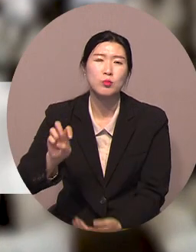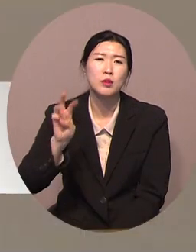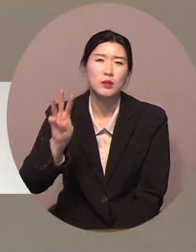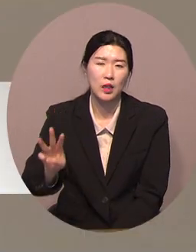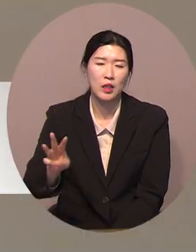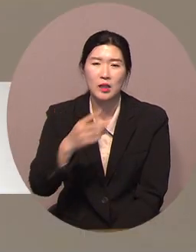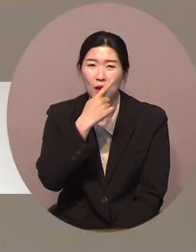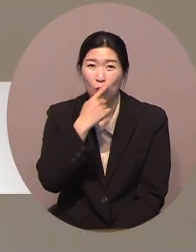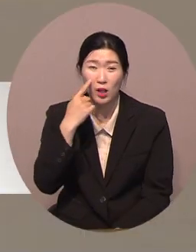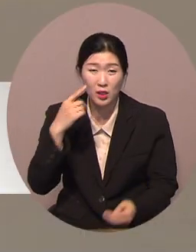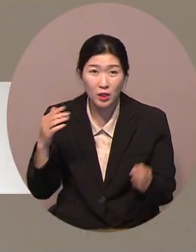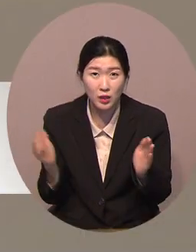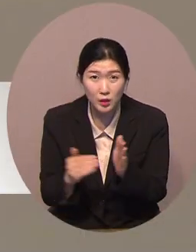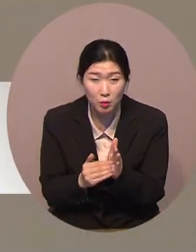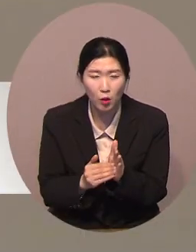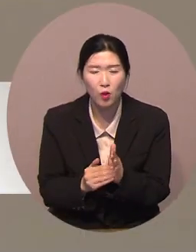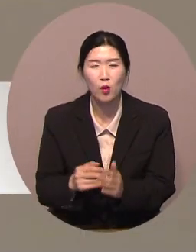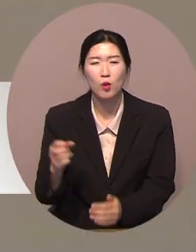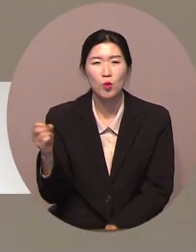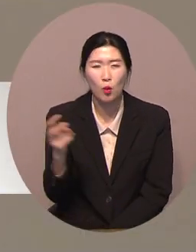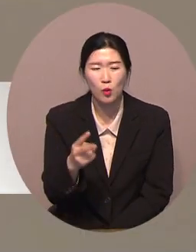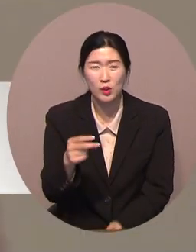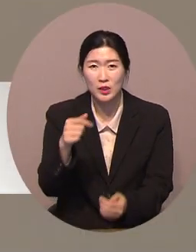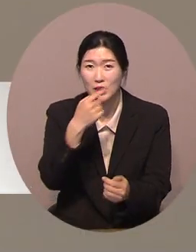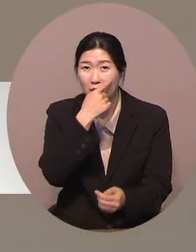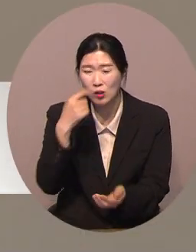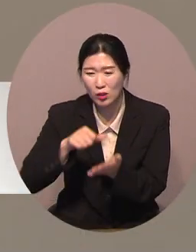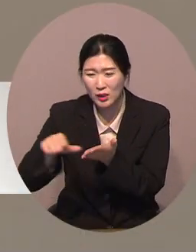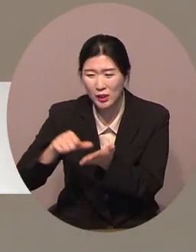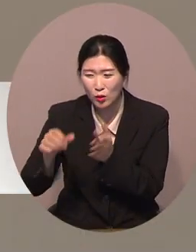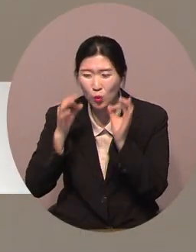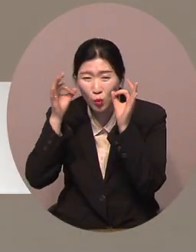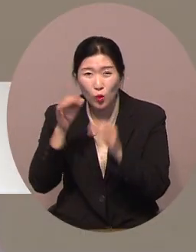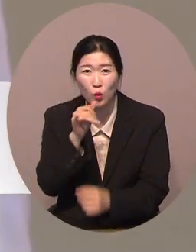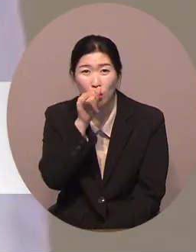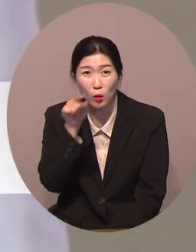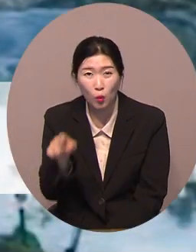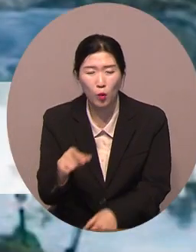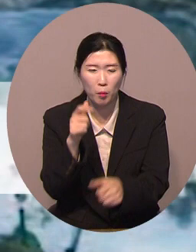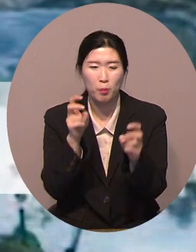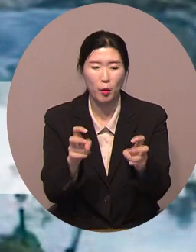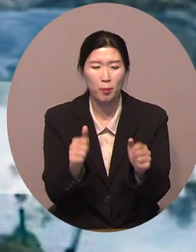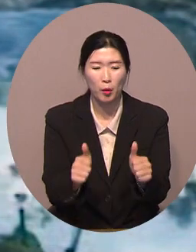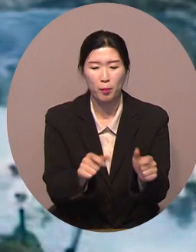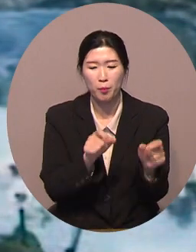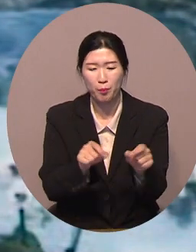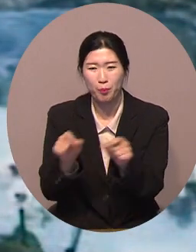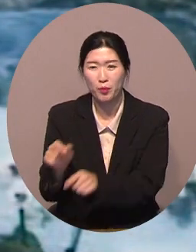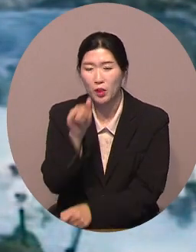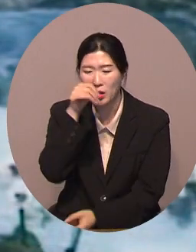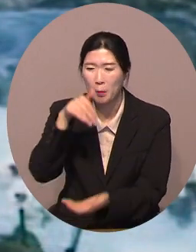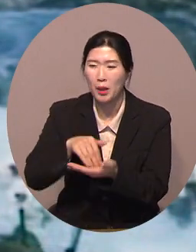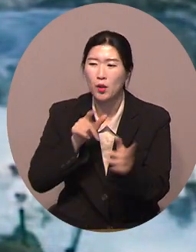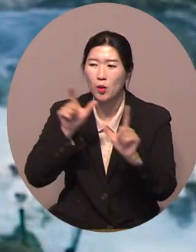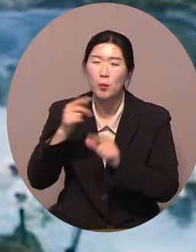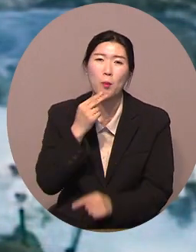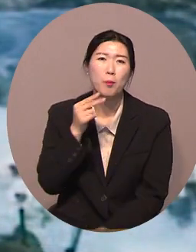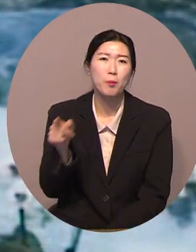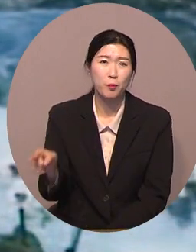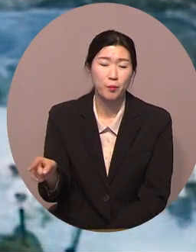성범죄를 저질렀으며 조직적으로 증거를 인멸하고 고의로 재판을 지연시키는 등 사법 절차를